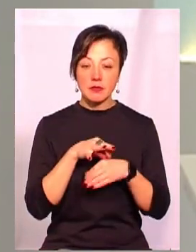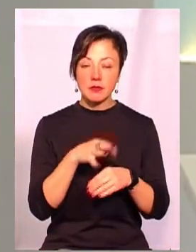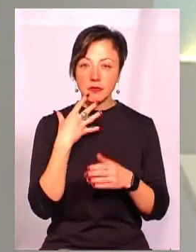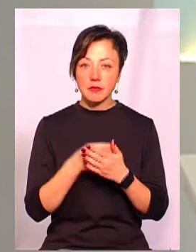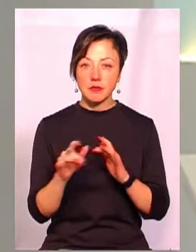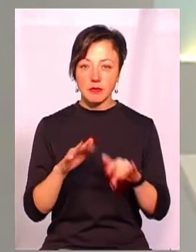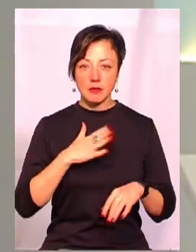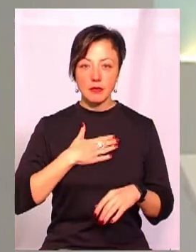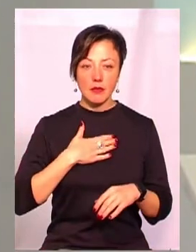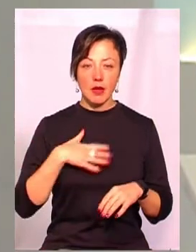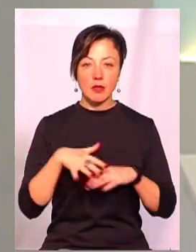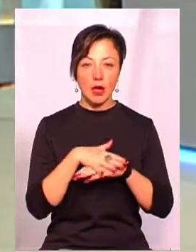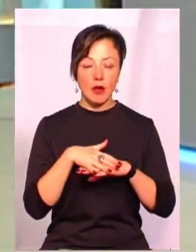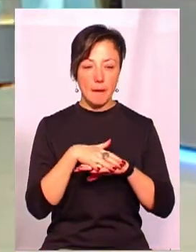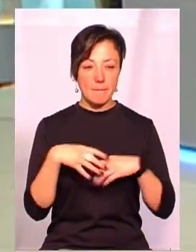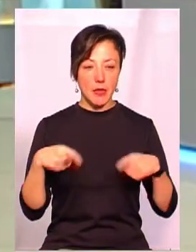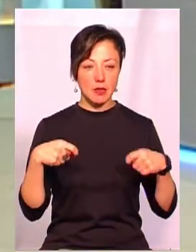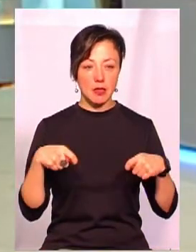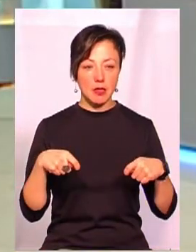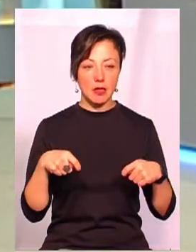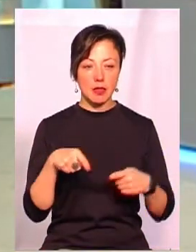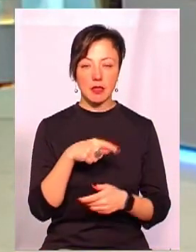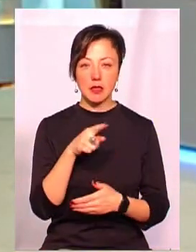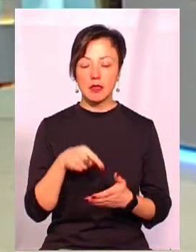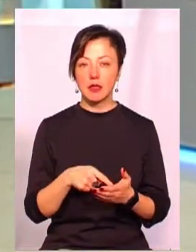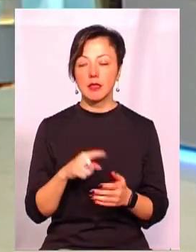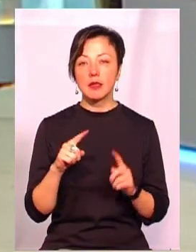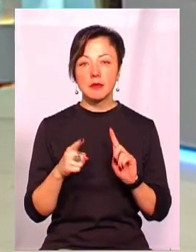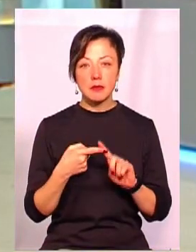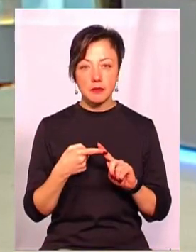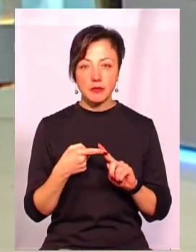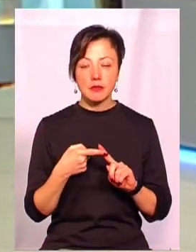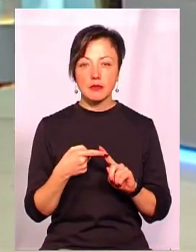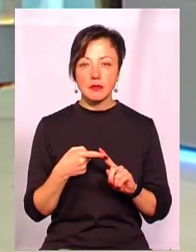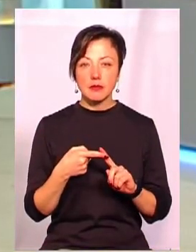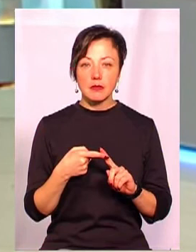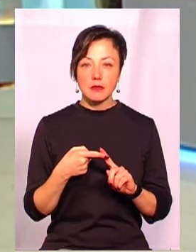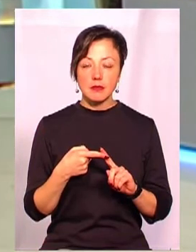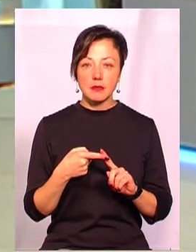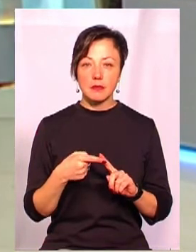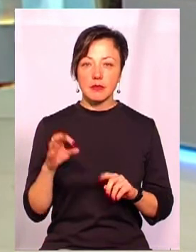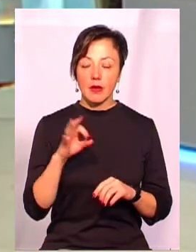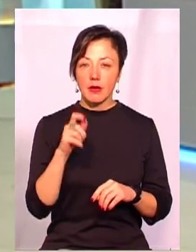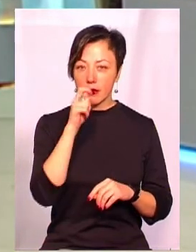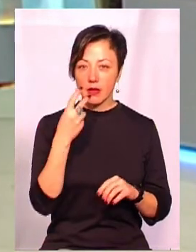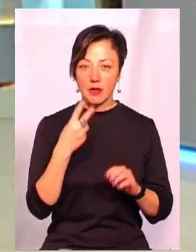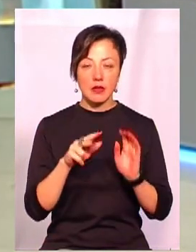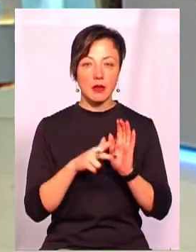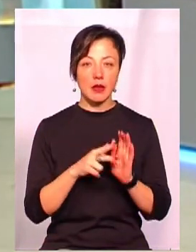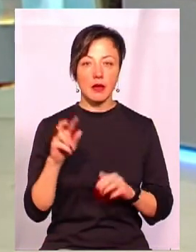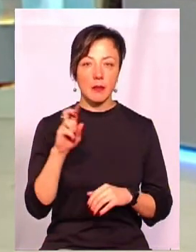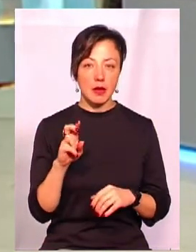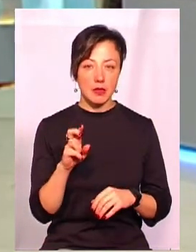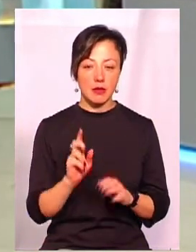свою діяльність на наших речових ринках. Ну, перше, дивіться, якщо ми кажемо про не квітень, а там з 28